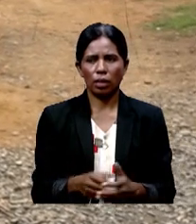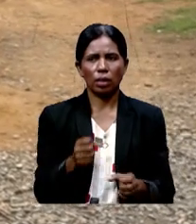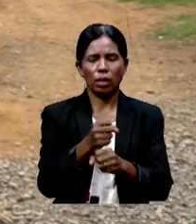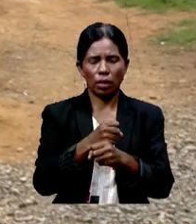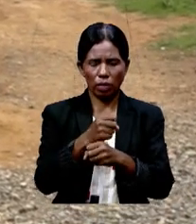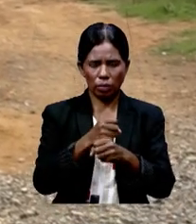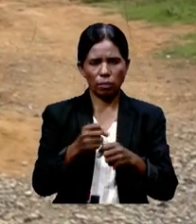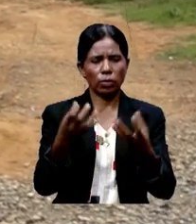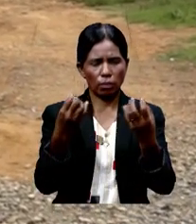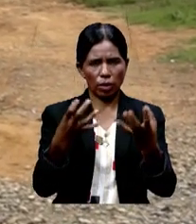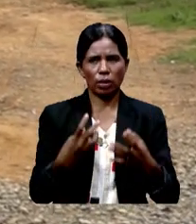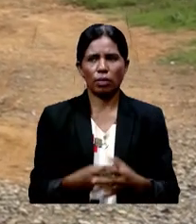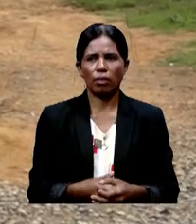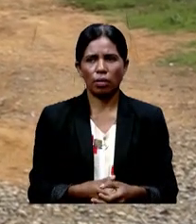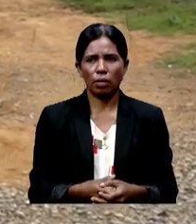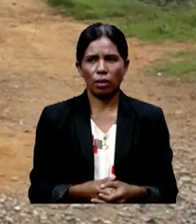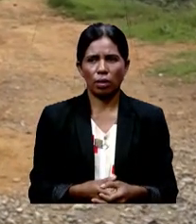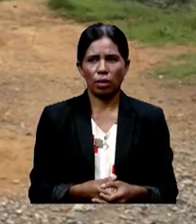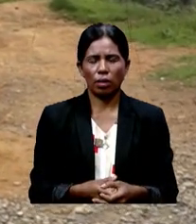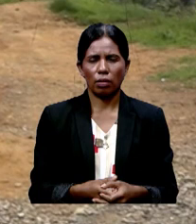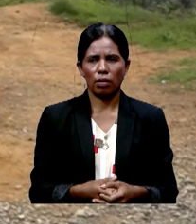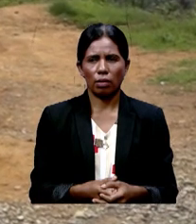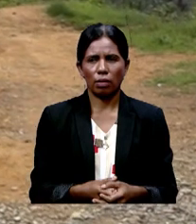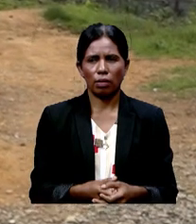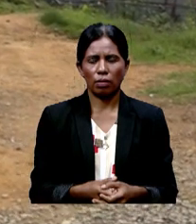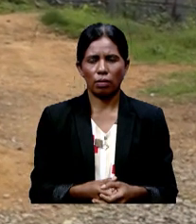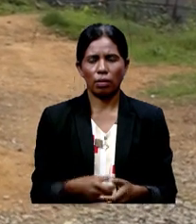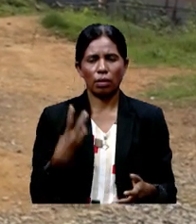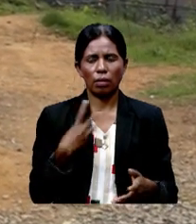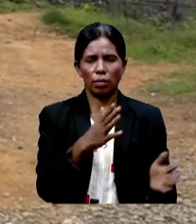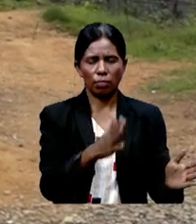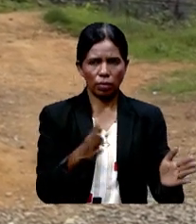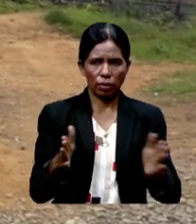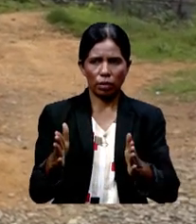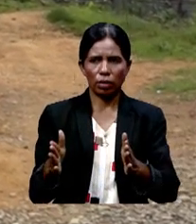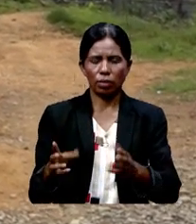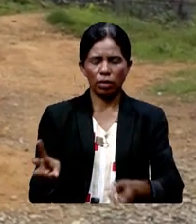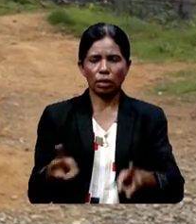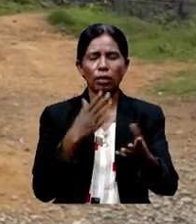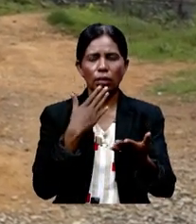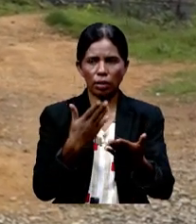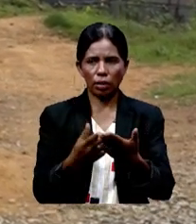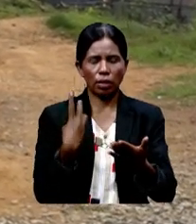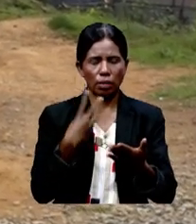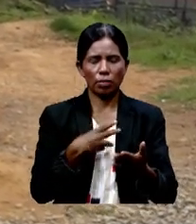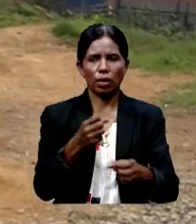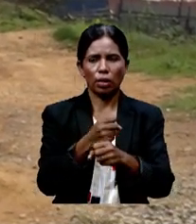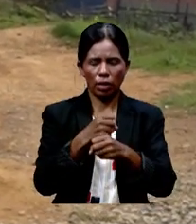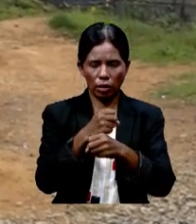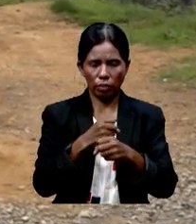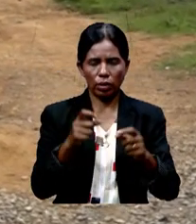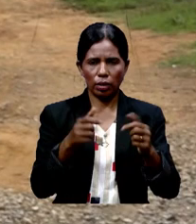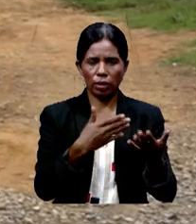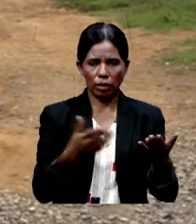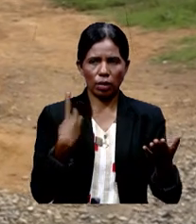pene amne ka pene makan ne landit ne para ami prepara prise strada di aqua pre amne be kolet ka peser ne sa